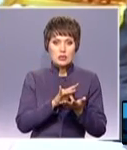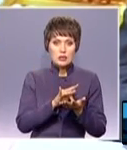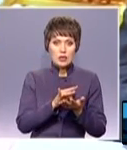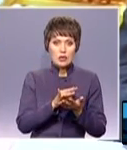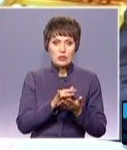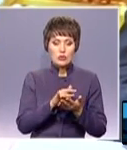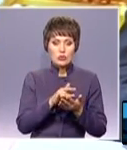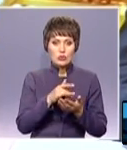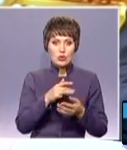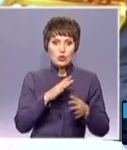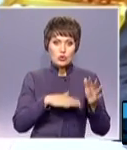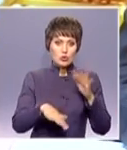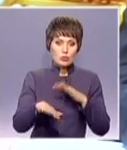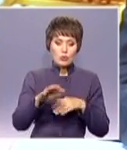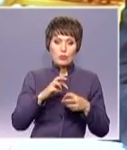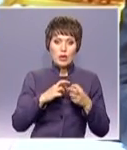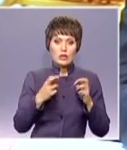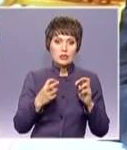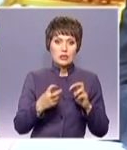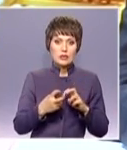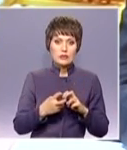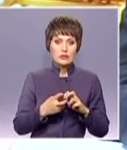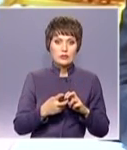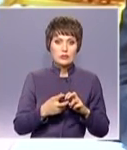Алматы қаласында мына шомылу мәселесі